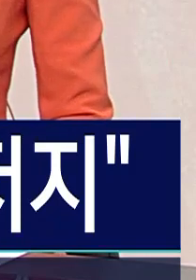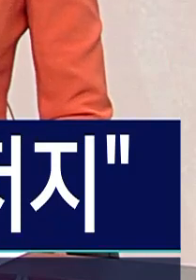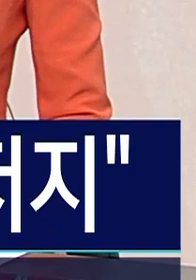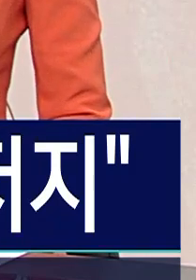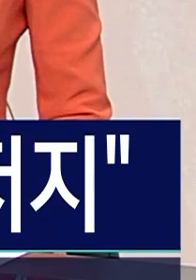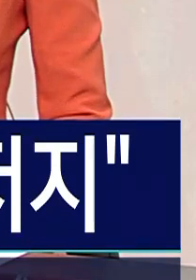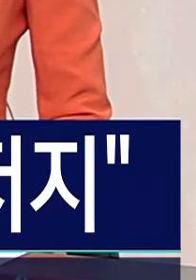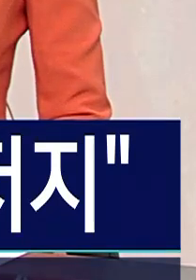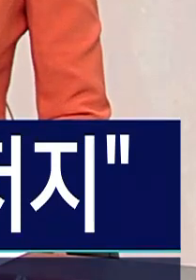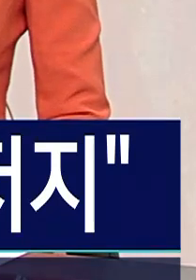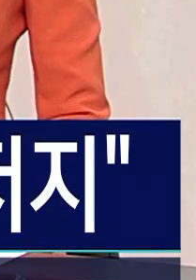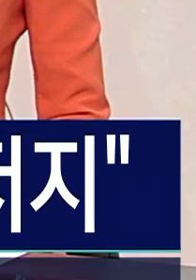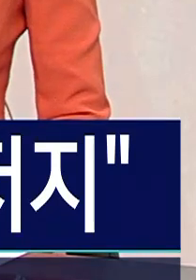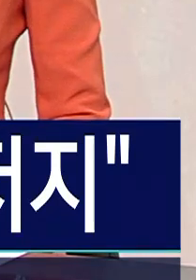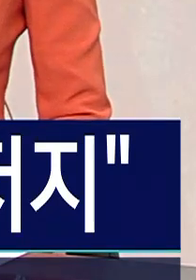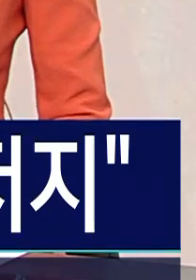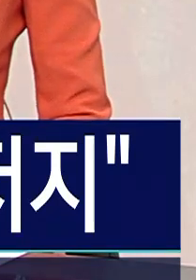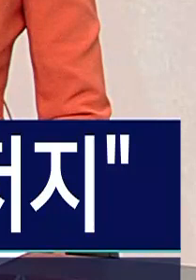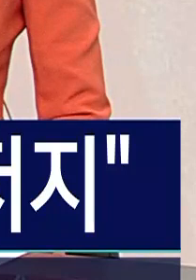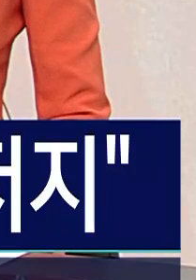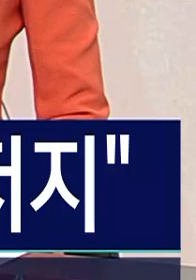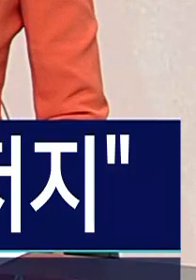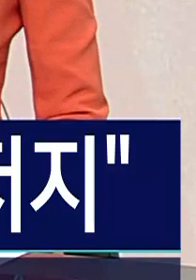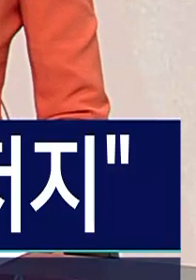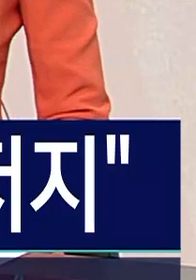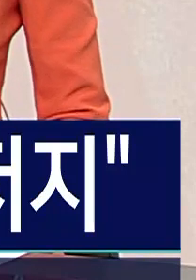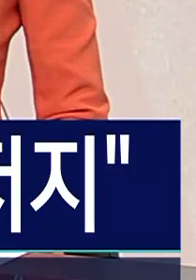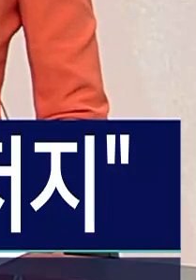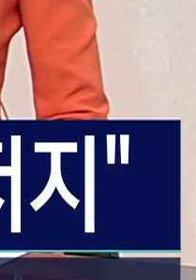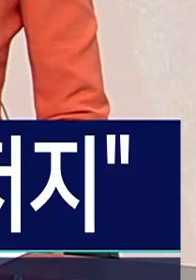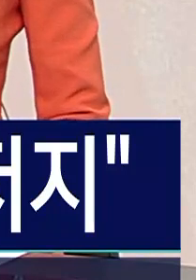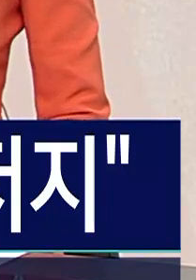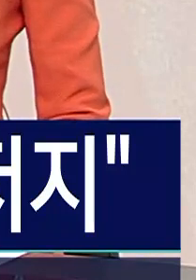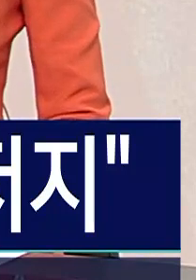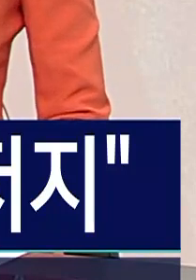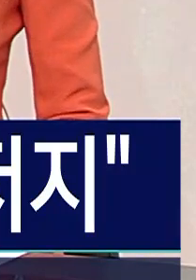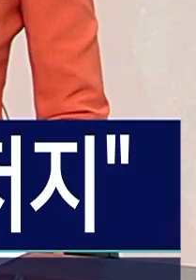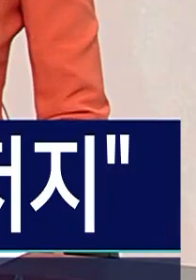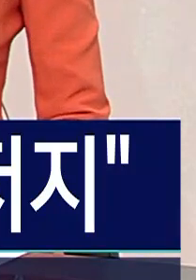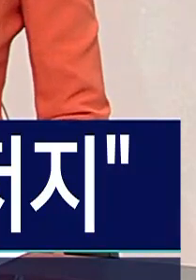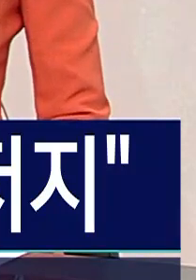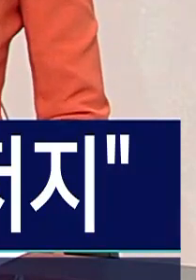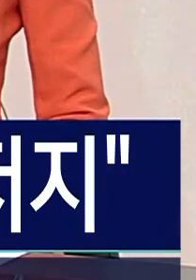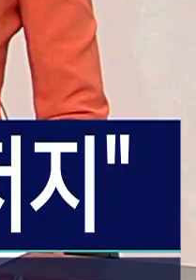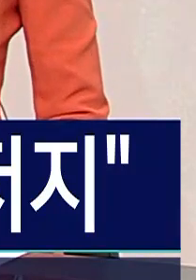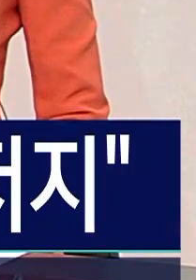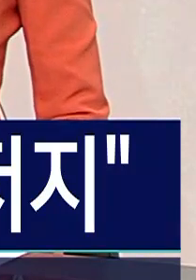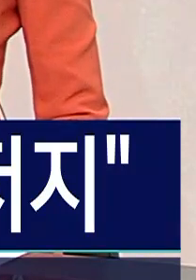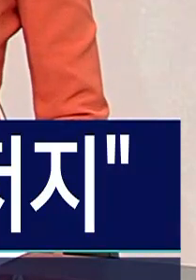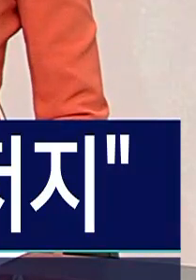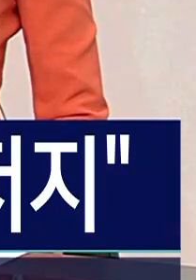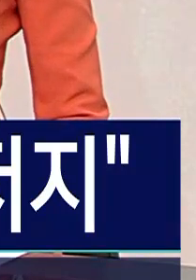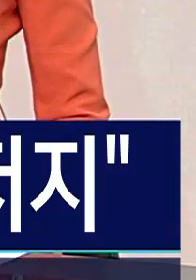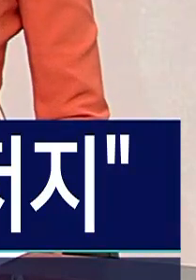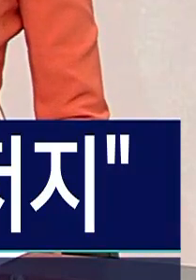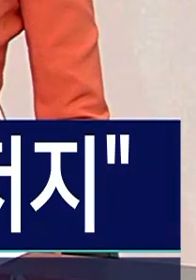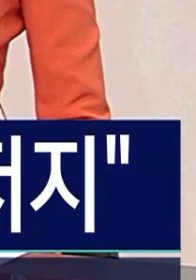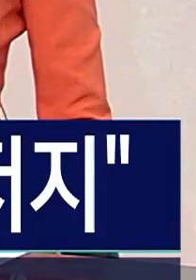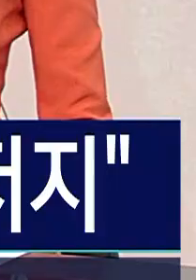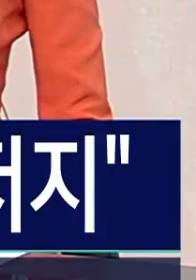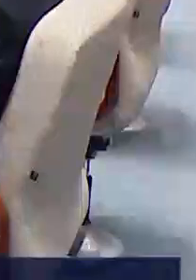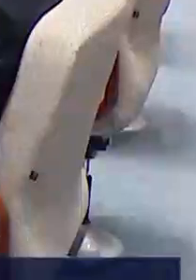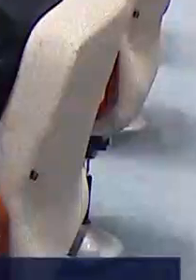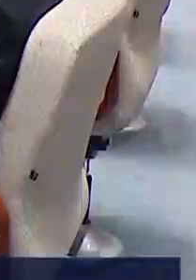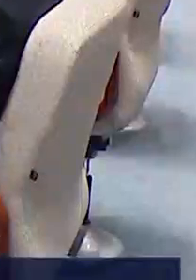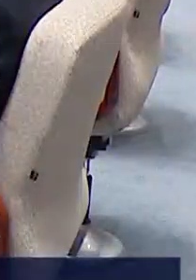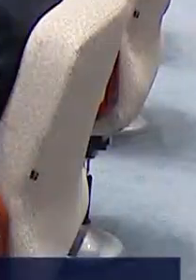네, 국민의힘은 사실상 대선 불복 행위라며 총력 저지를 예고했습니다. 첫 소식 한세현 기자가 전해드립니다.